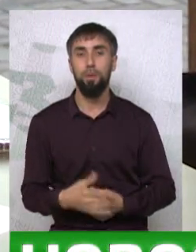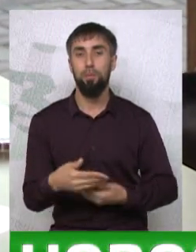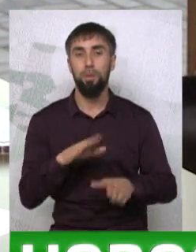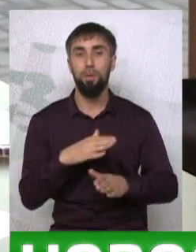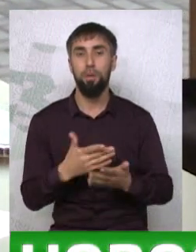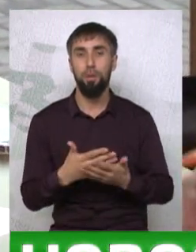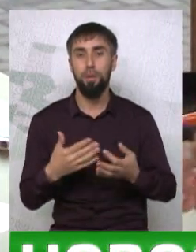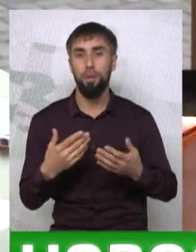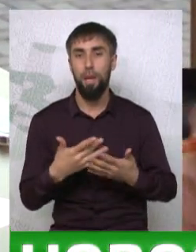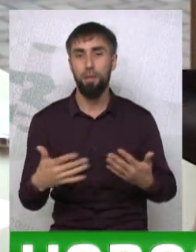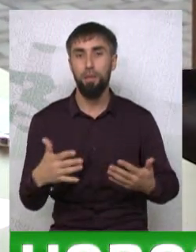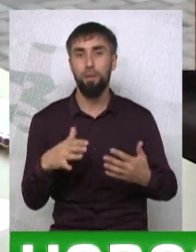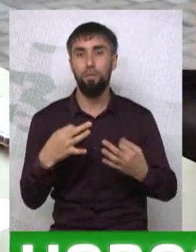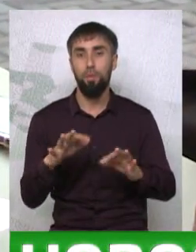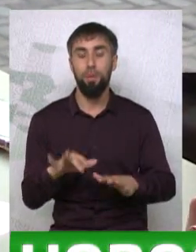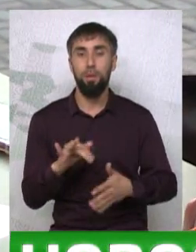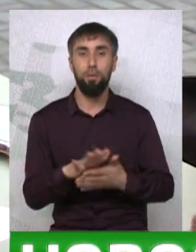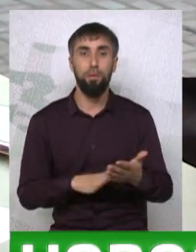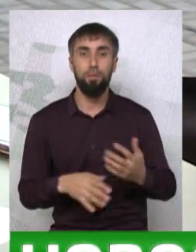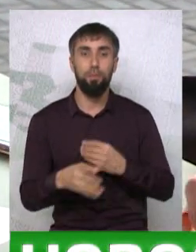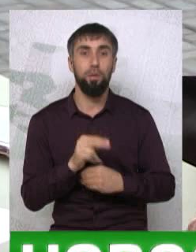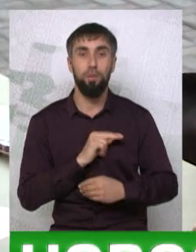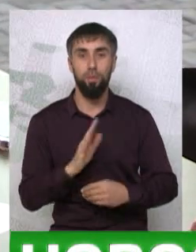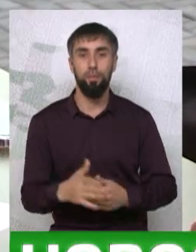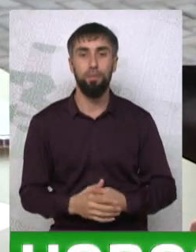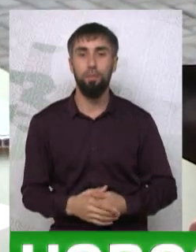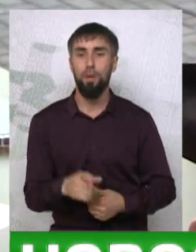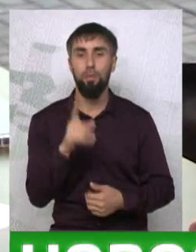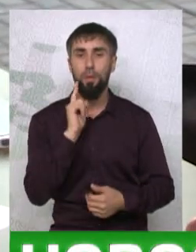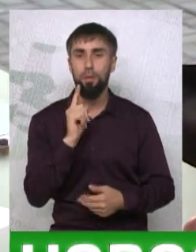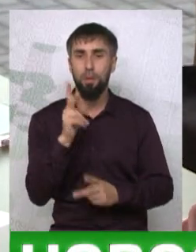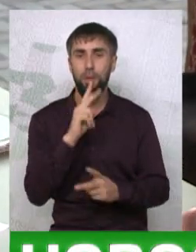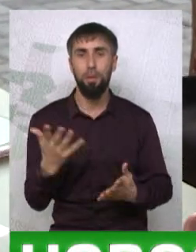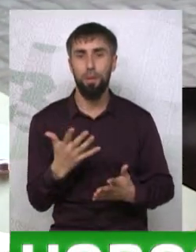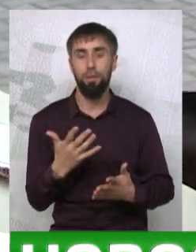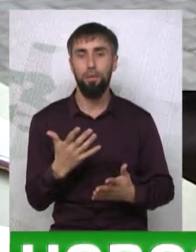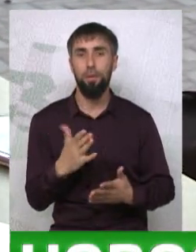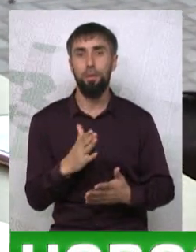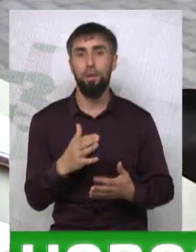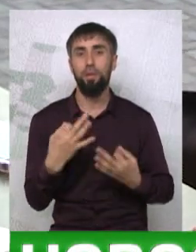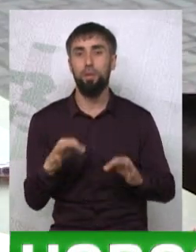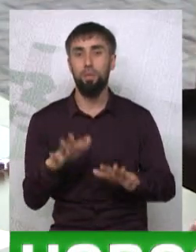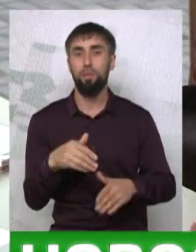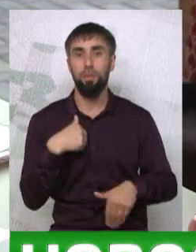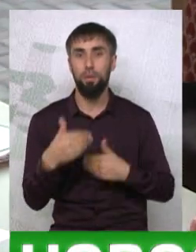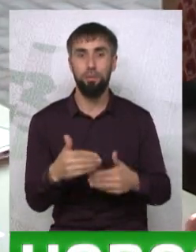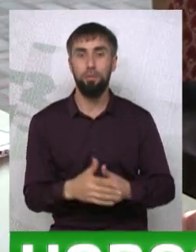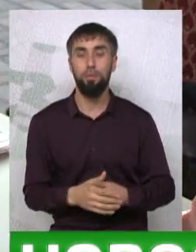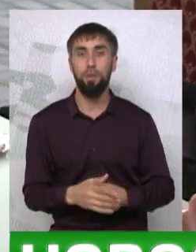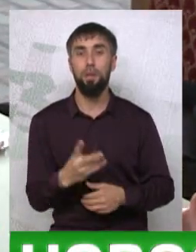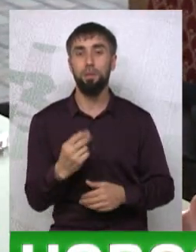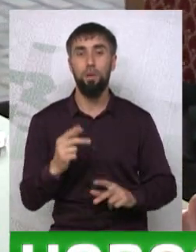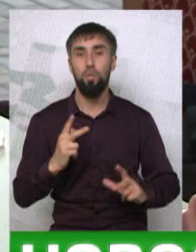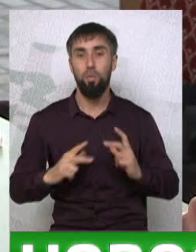разные вакансии и, соответственно, будем уже дальше вместе работать. А пока вы не в курсе, какие вакантные места предлагают? В основном на